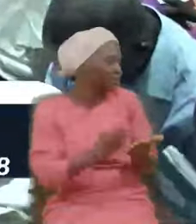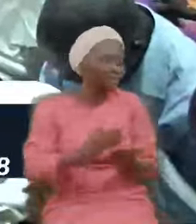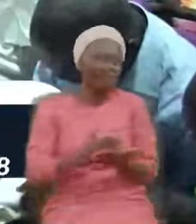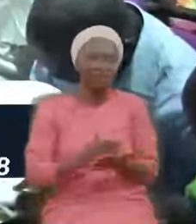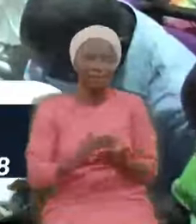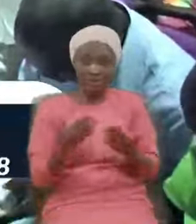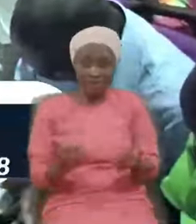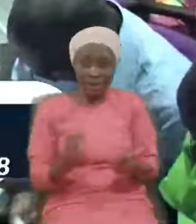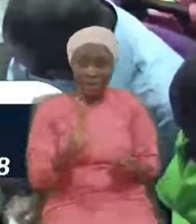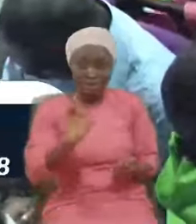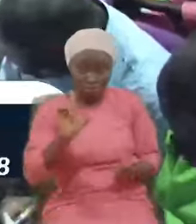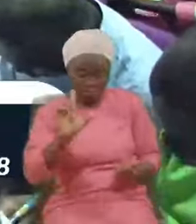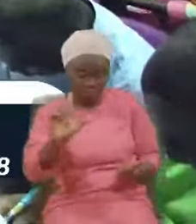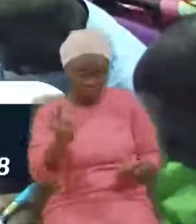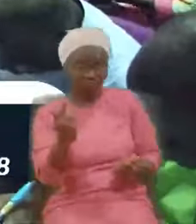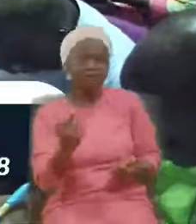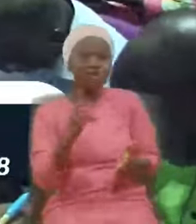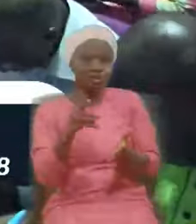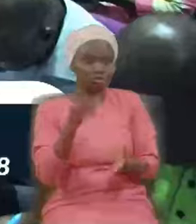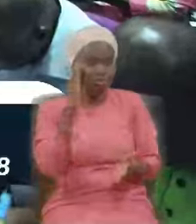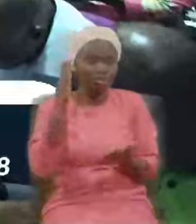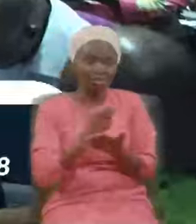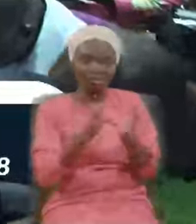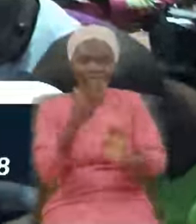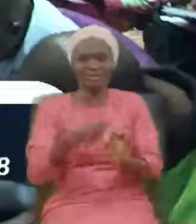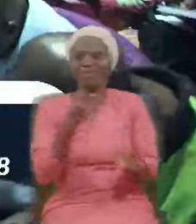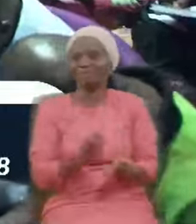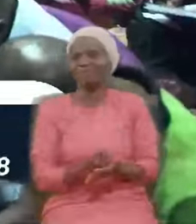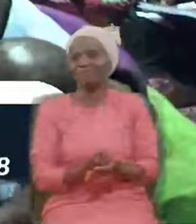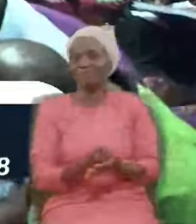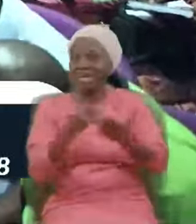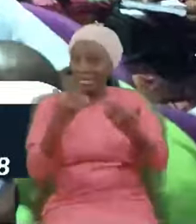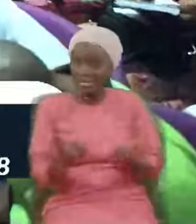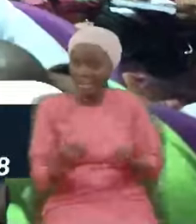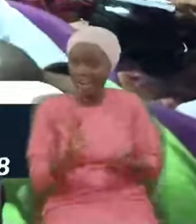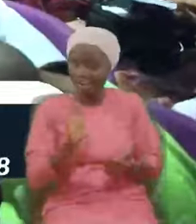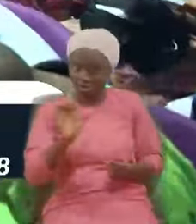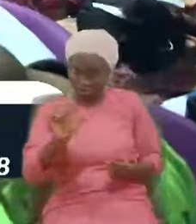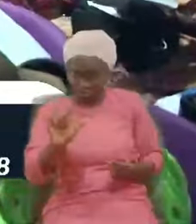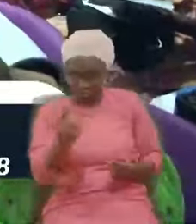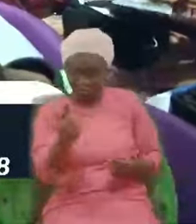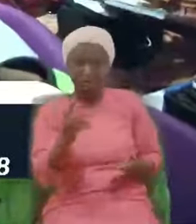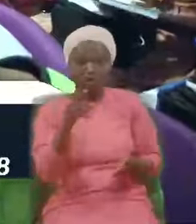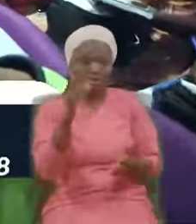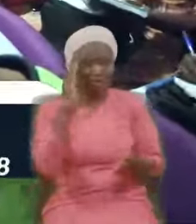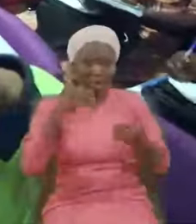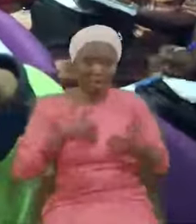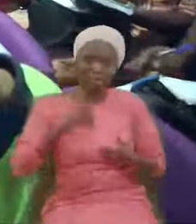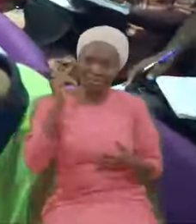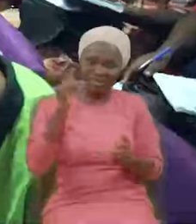allez chanter. Les autres donnaient des témoignages, c'est votre tour de donner votre